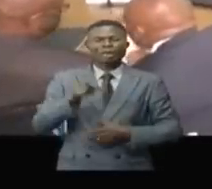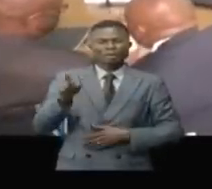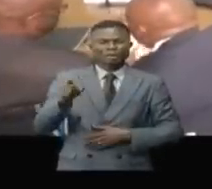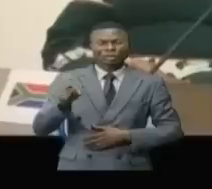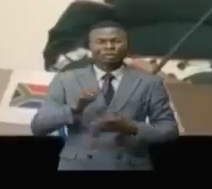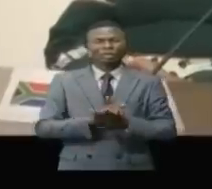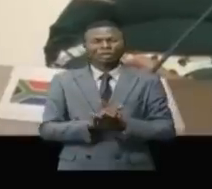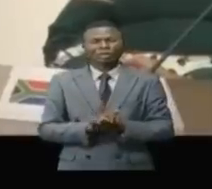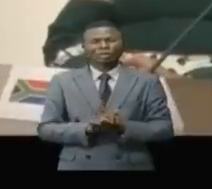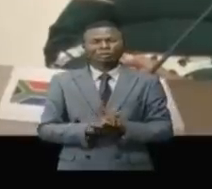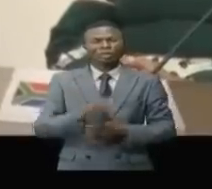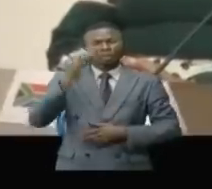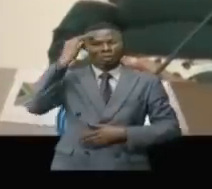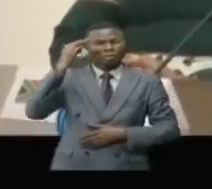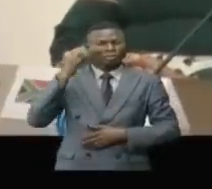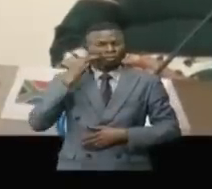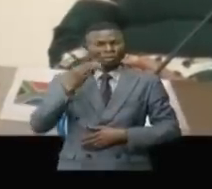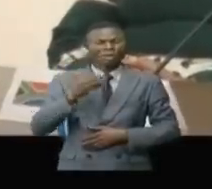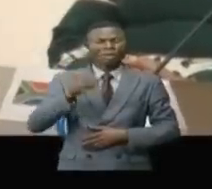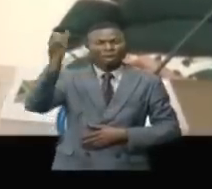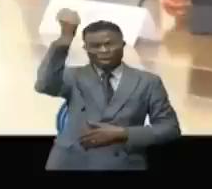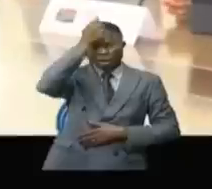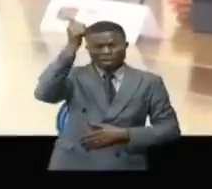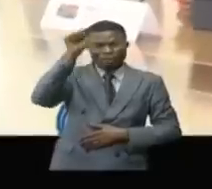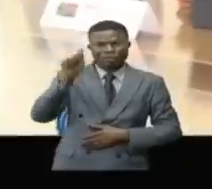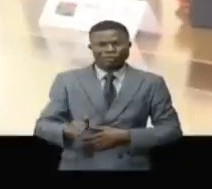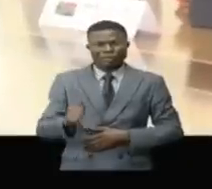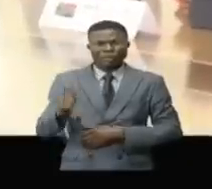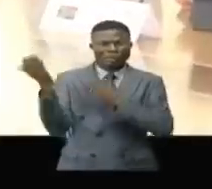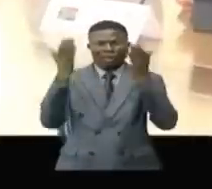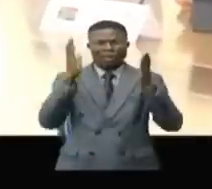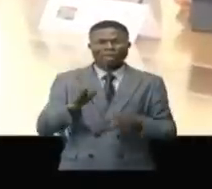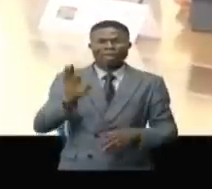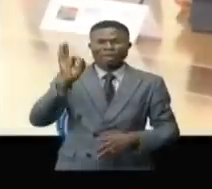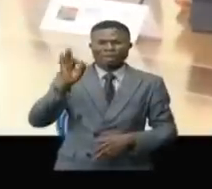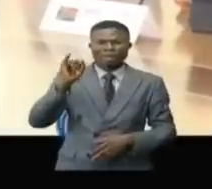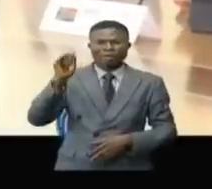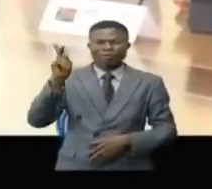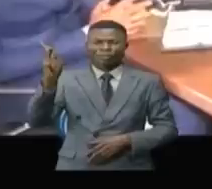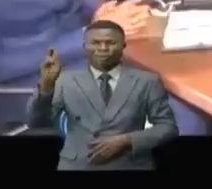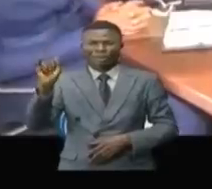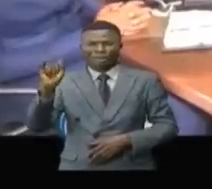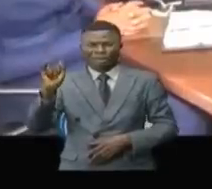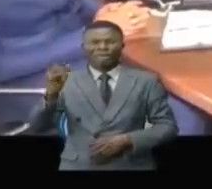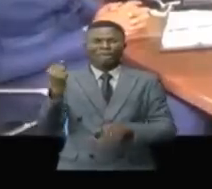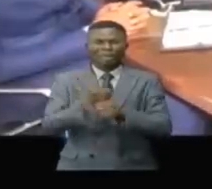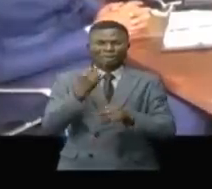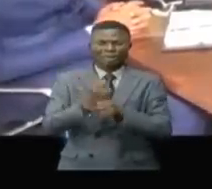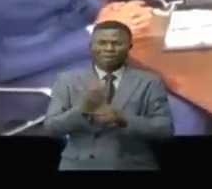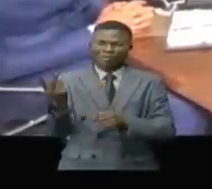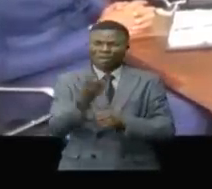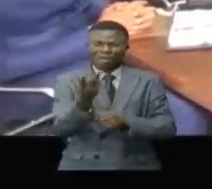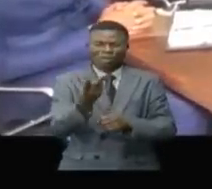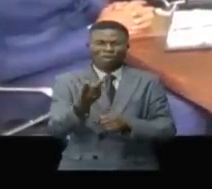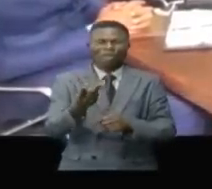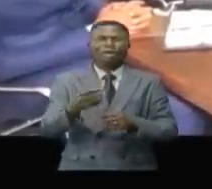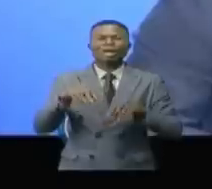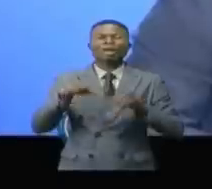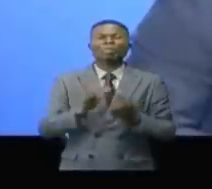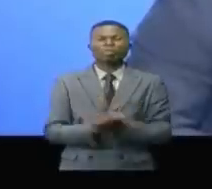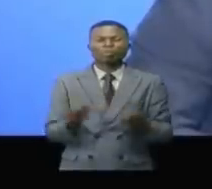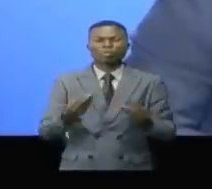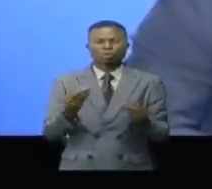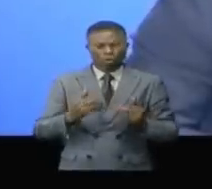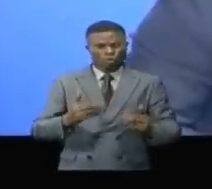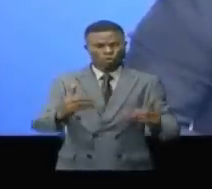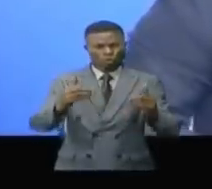Senga. Le ministre sud-africain des Transports, Fikile Mbalule, a eu une séance de travail avec son homologue congolais pour la